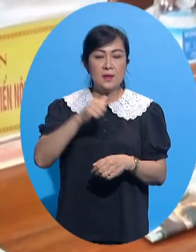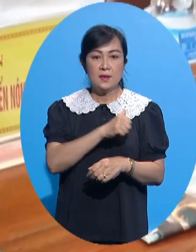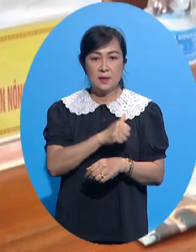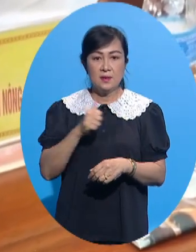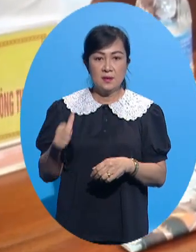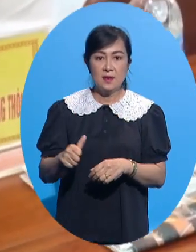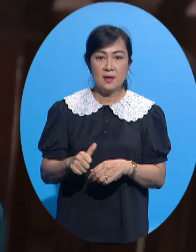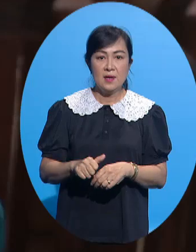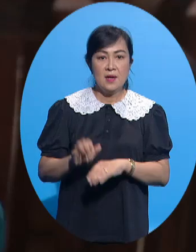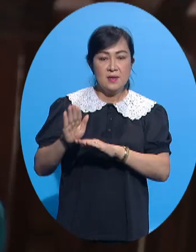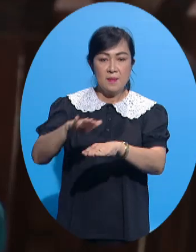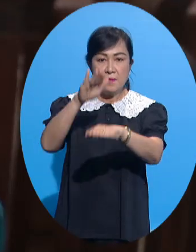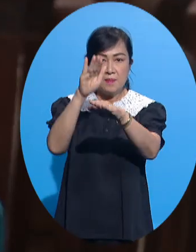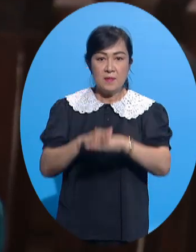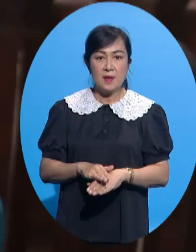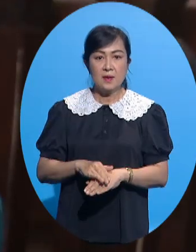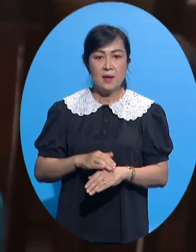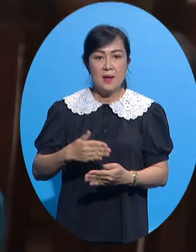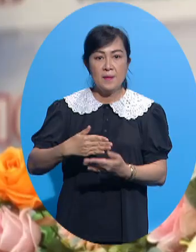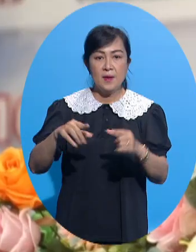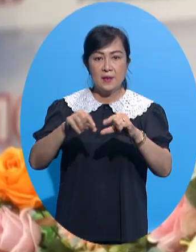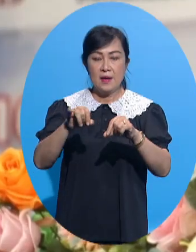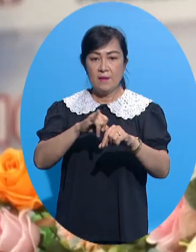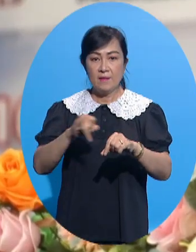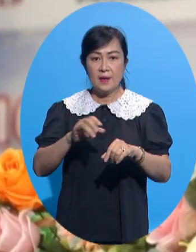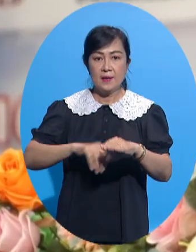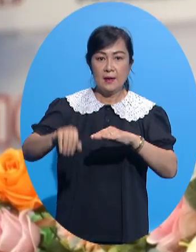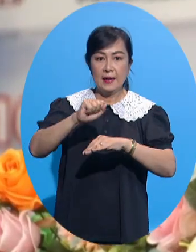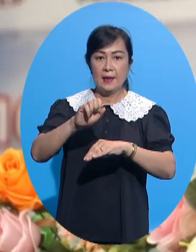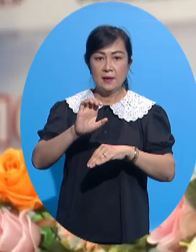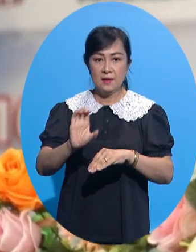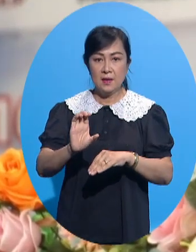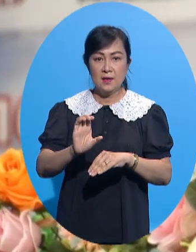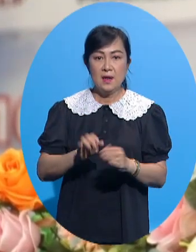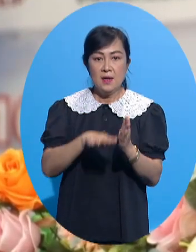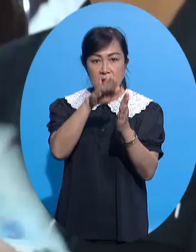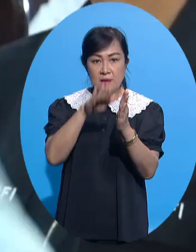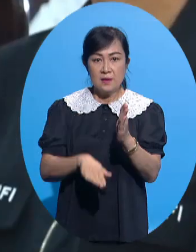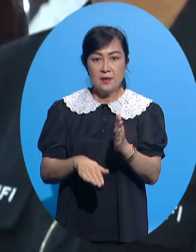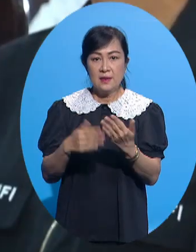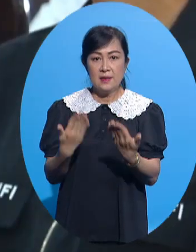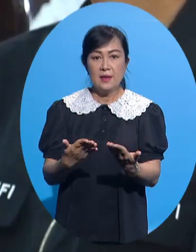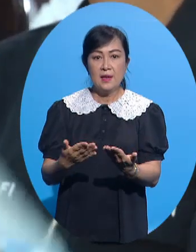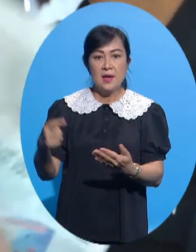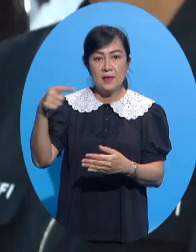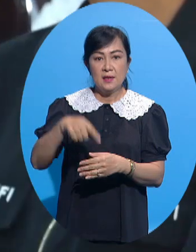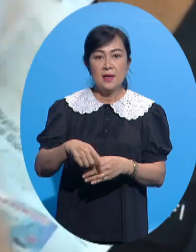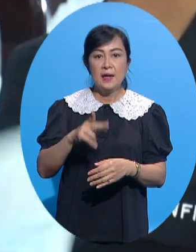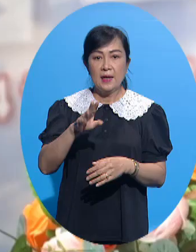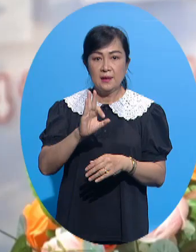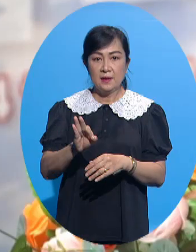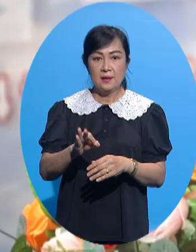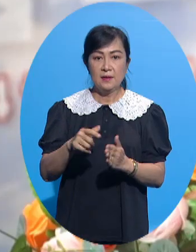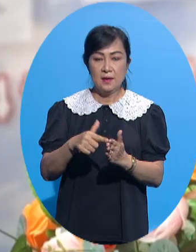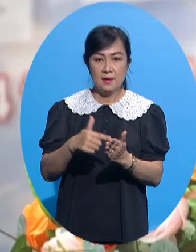con ngư dân về chống đánh bắt trái phép sớm gỡ thẻ vàng của ủy ban châu Âu EC chương trình Cùng ngư dân thấp sáng đèn trên biển đến với tỉnh